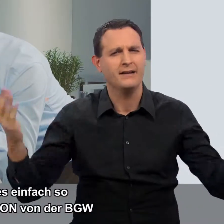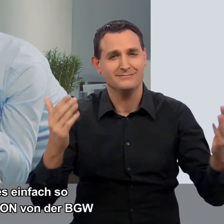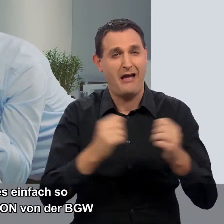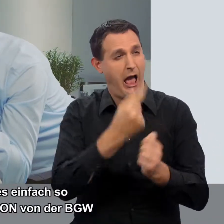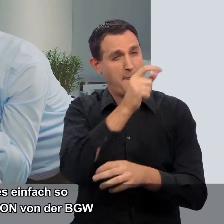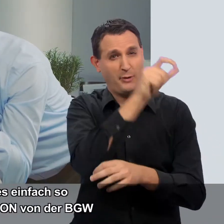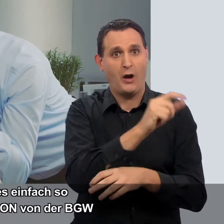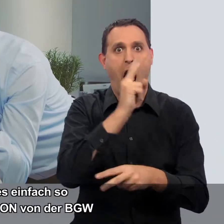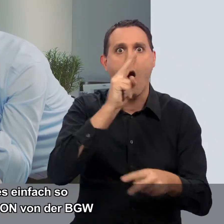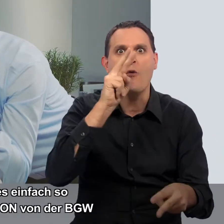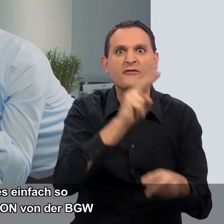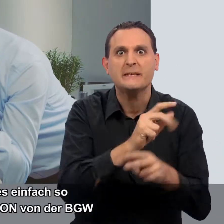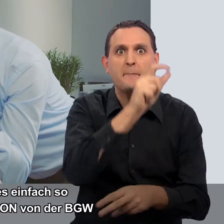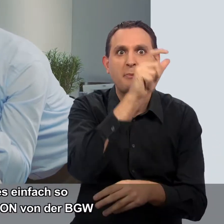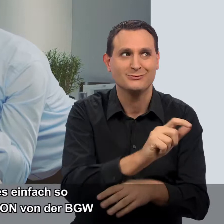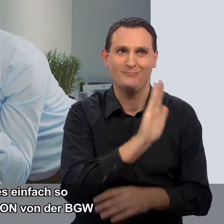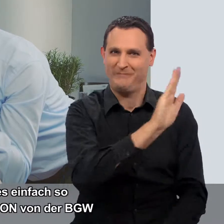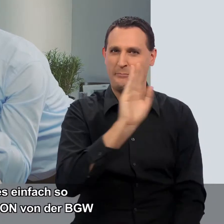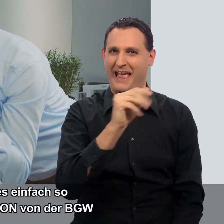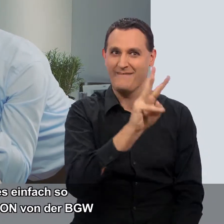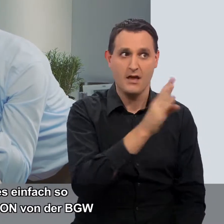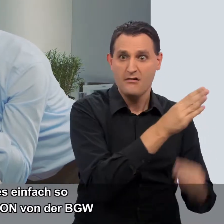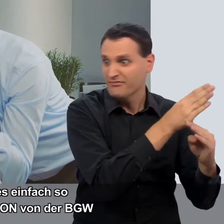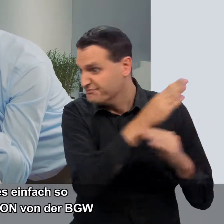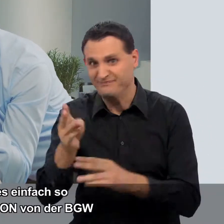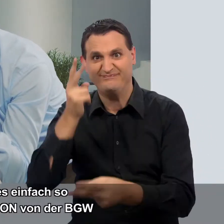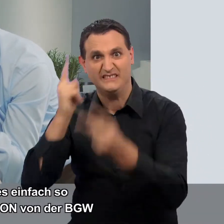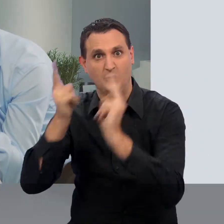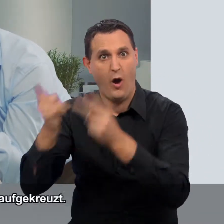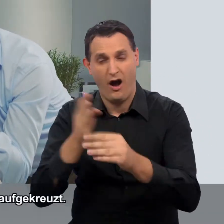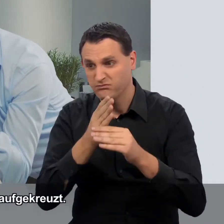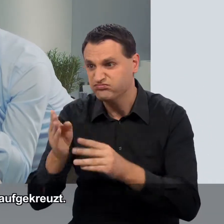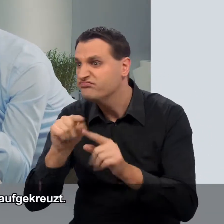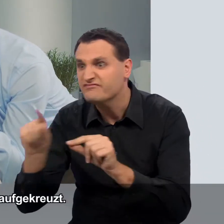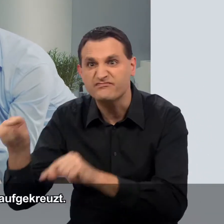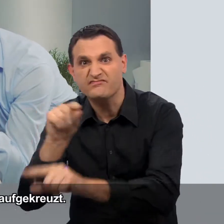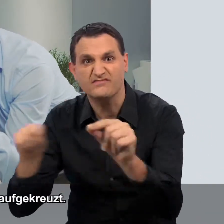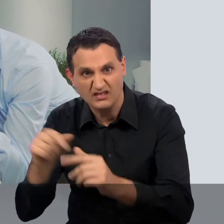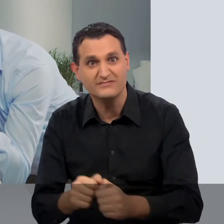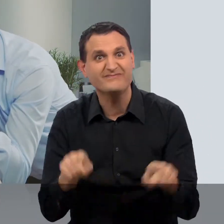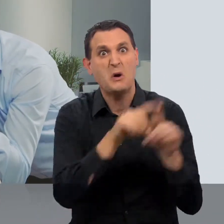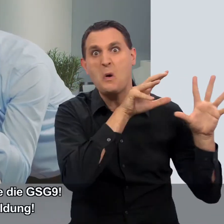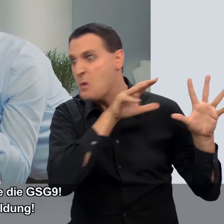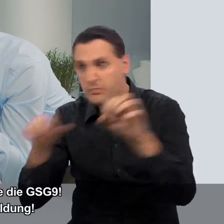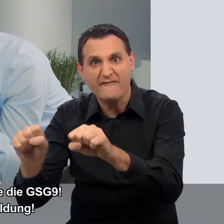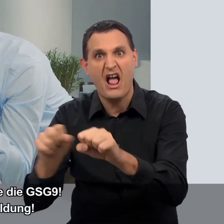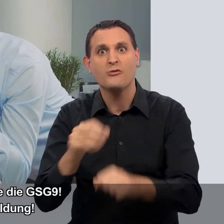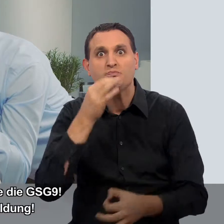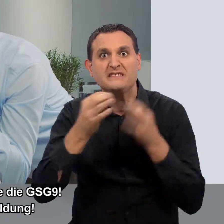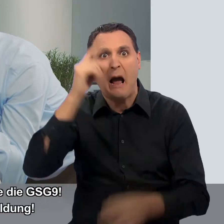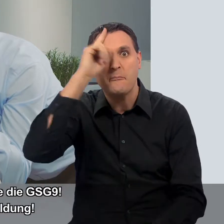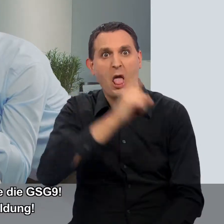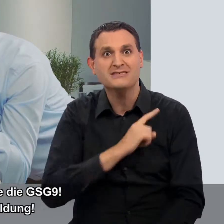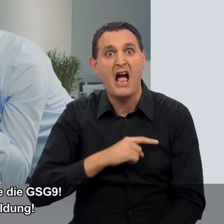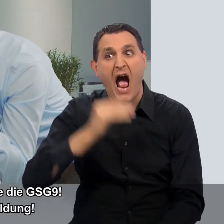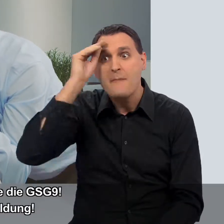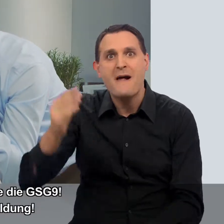einfach so eine Aufsichtsperson von der BGW bei ihm im Salon aufgekreuzt. Überfallartig,